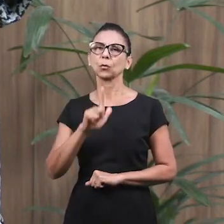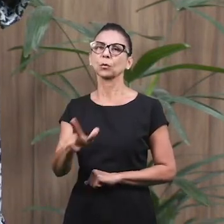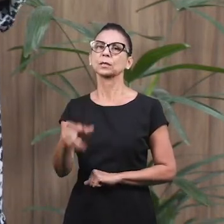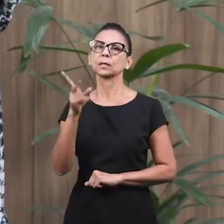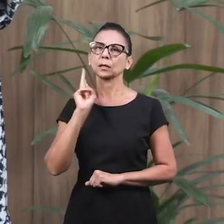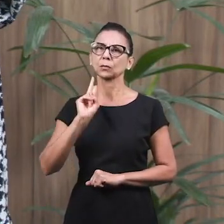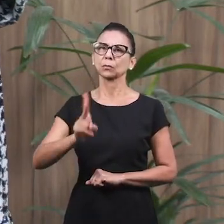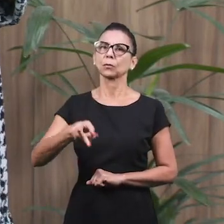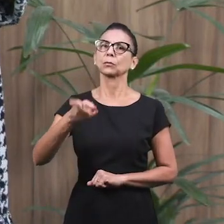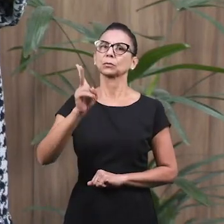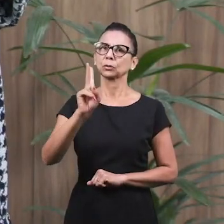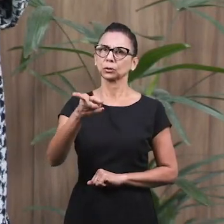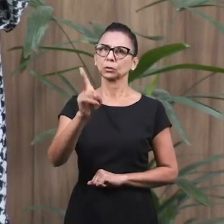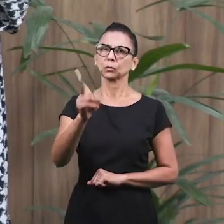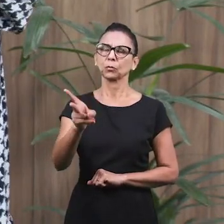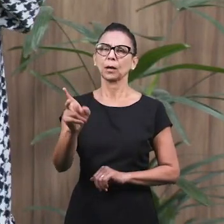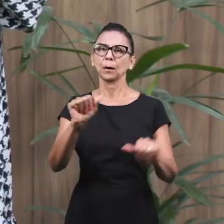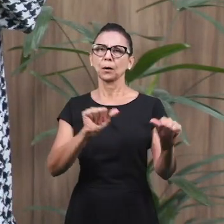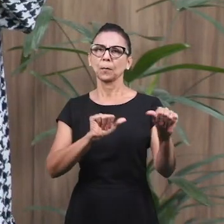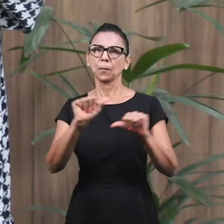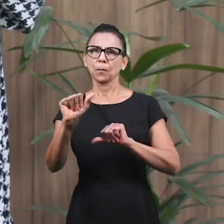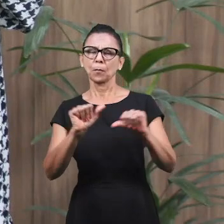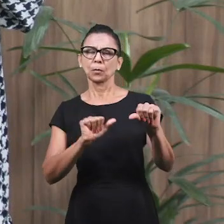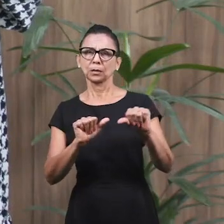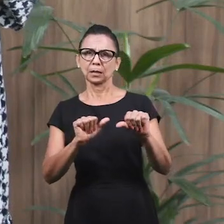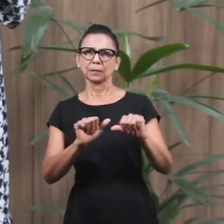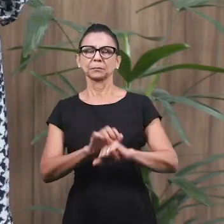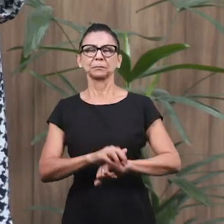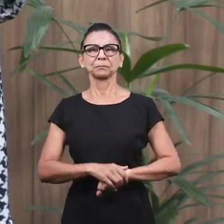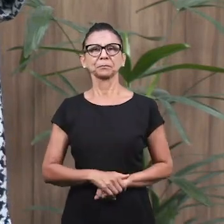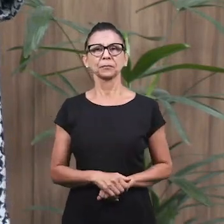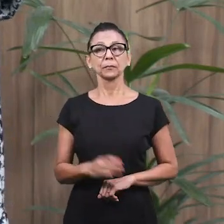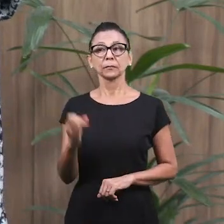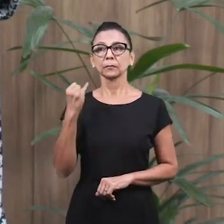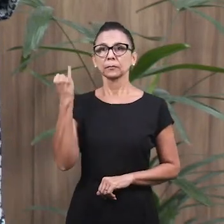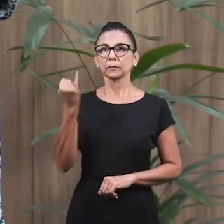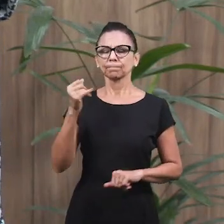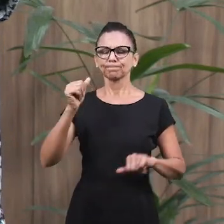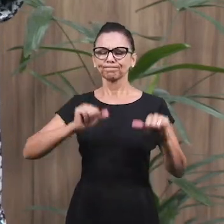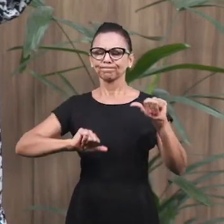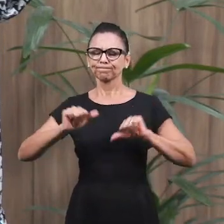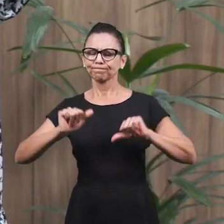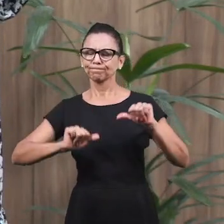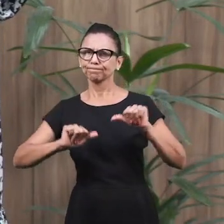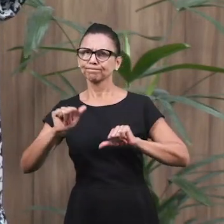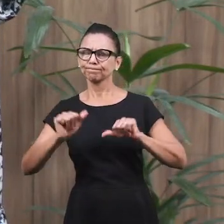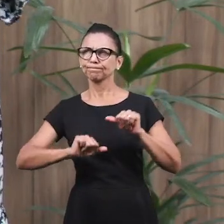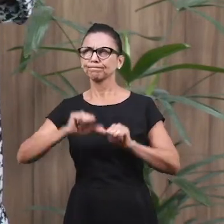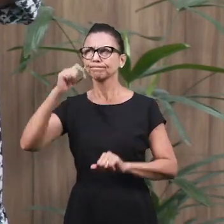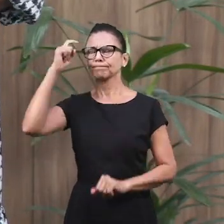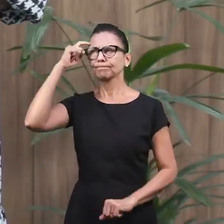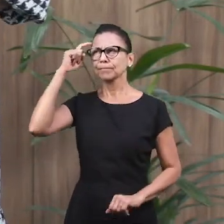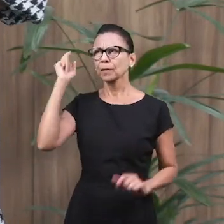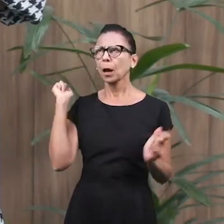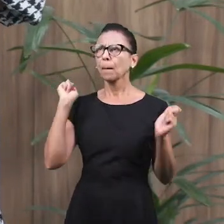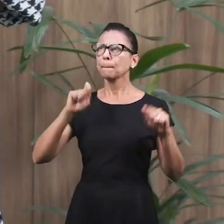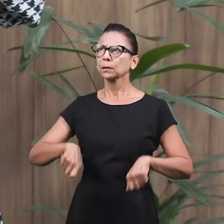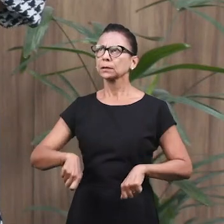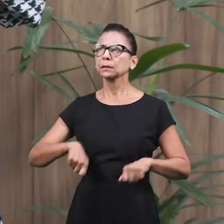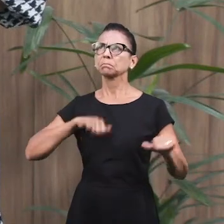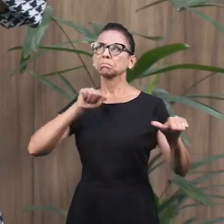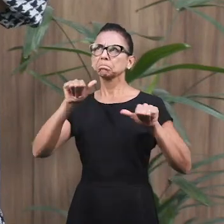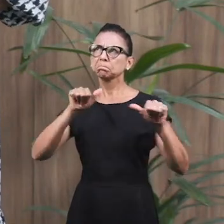не смогли устроиться на работу. Вы можете помочь им устроиться на какие-то курсы. Очень важно,